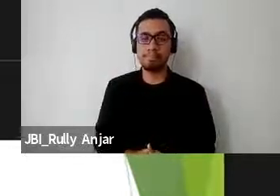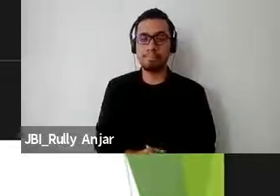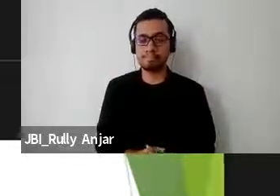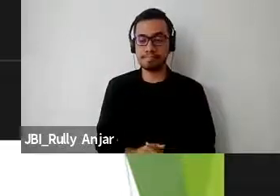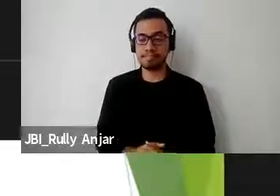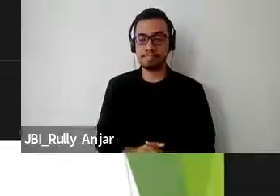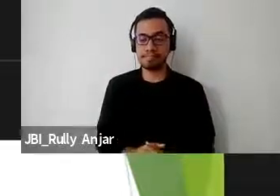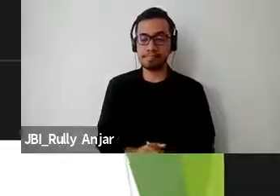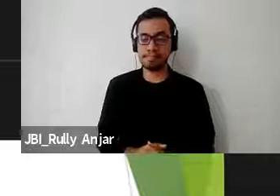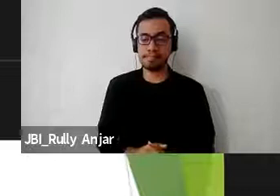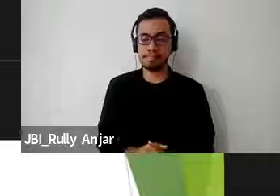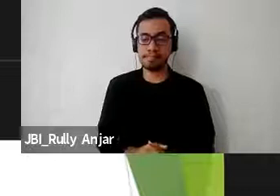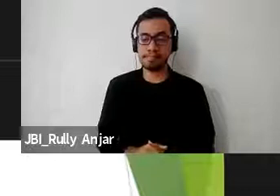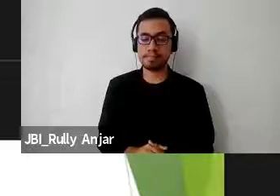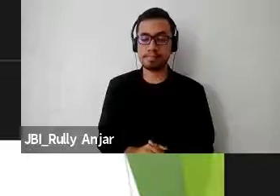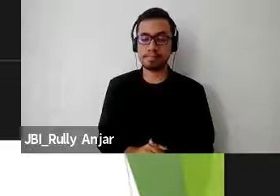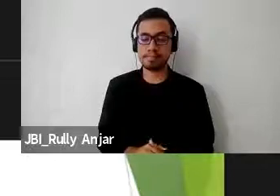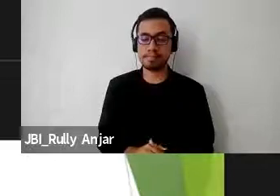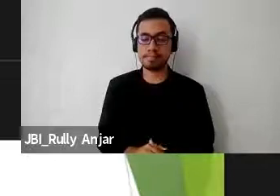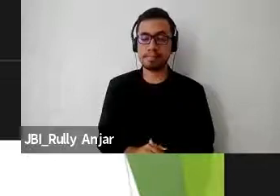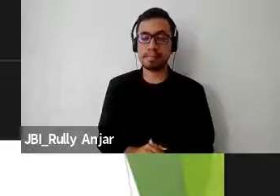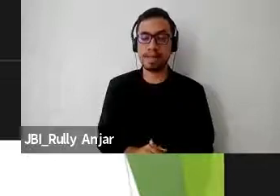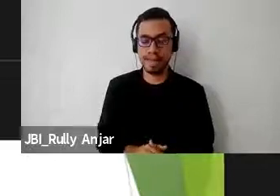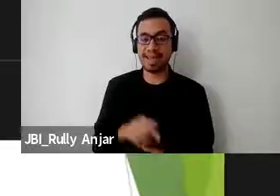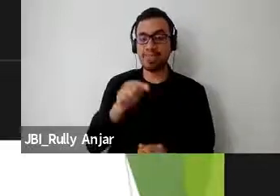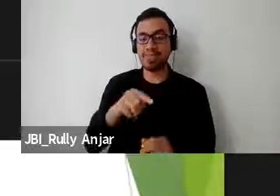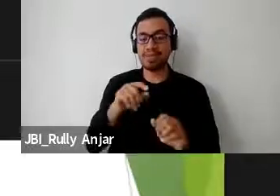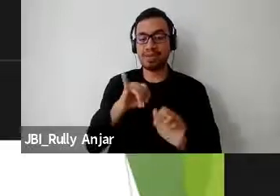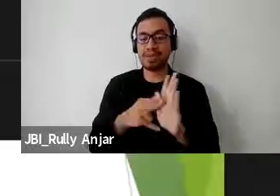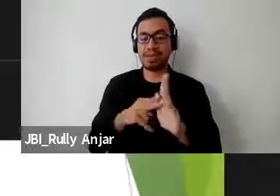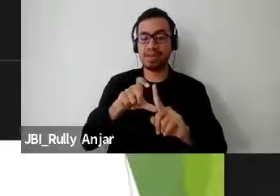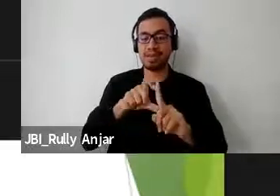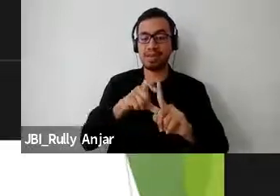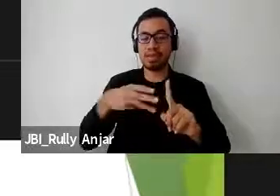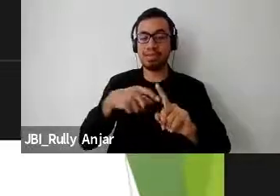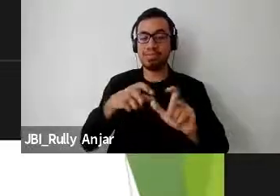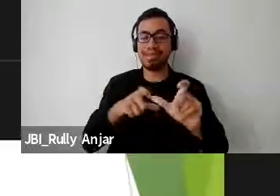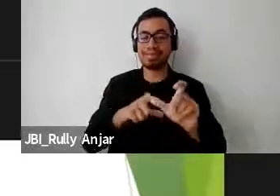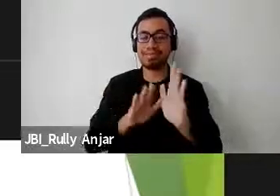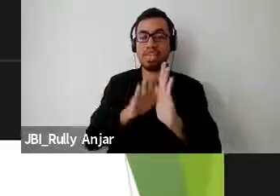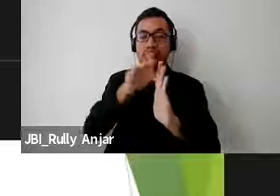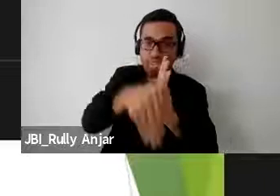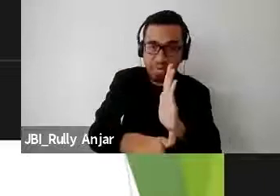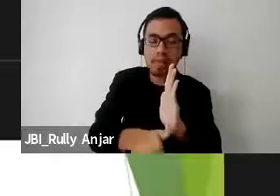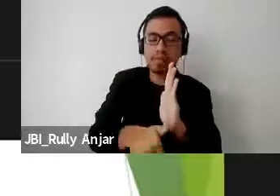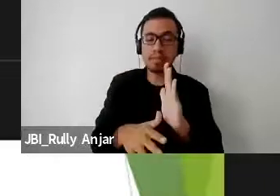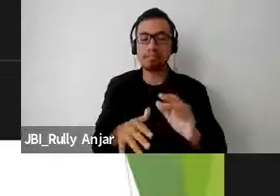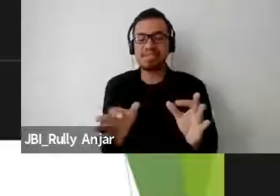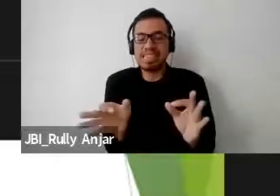statement-nya adalah berarti indeks kedalamannya semakin dalam, kan begitu ya, batasan dengan garis kemiskinan.